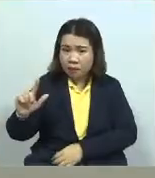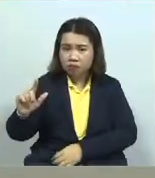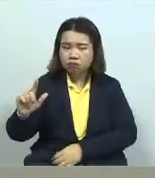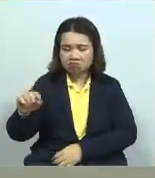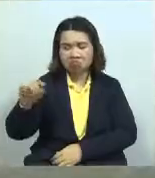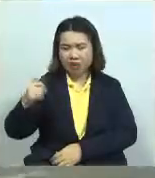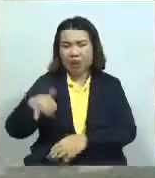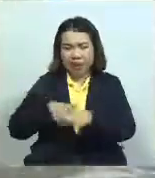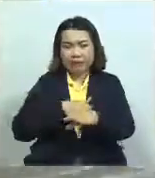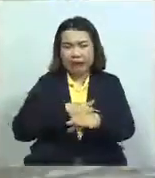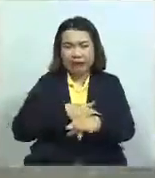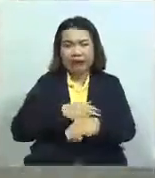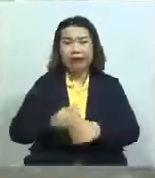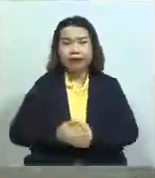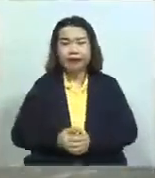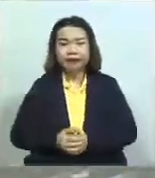ช้าหน่อยครับ